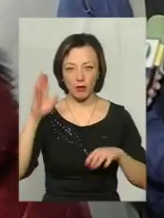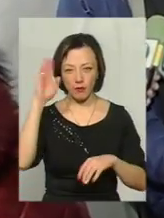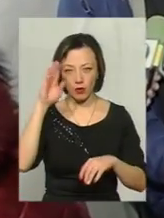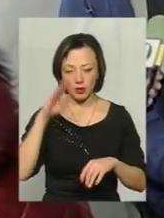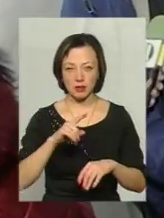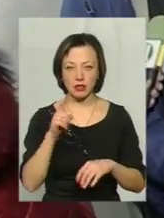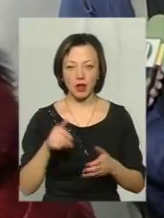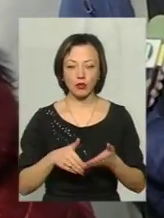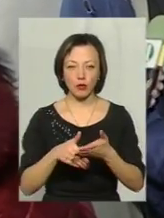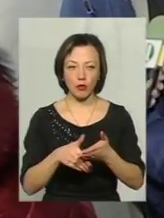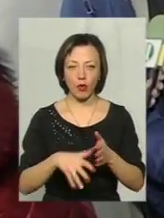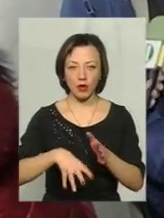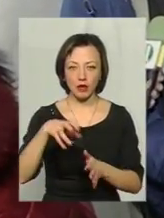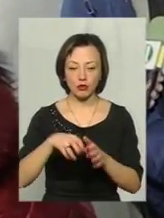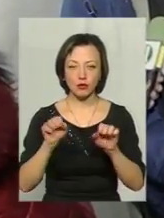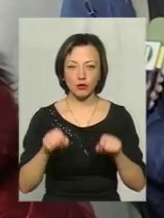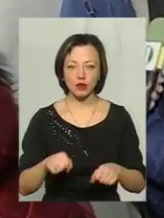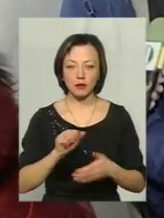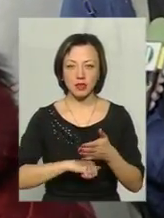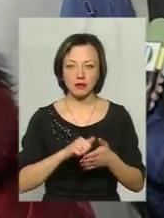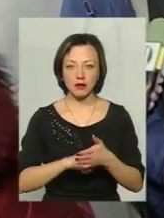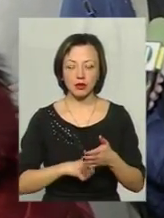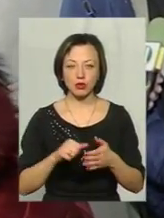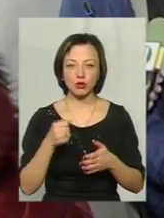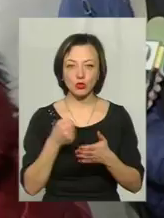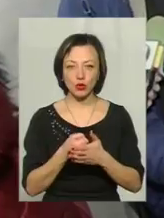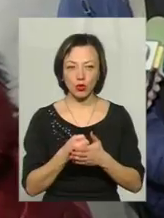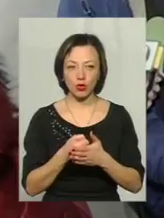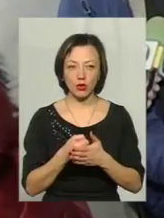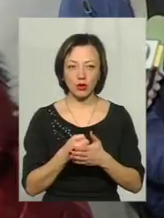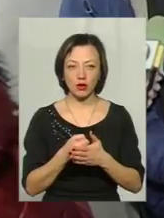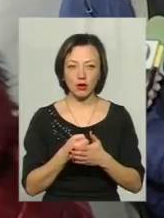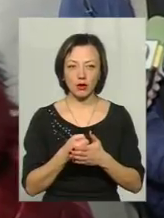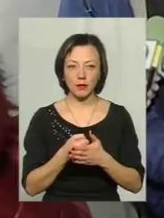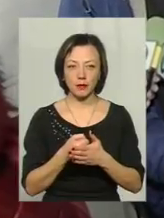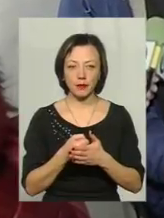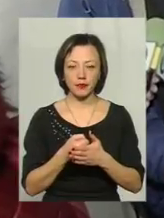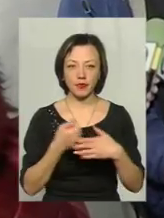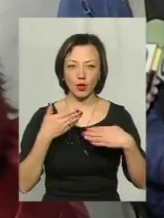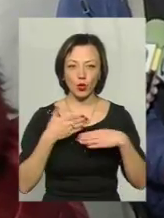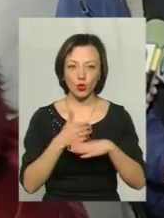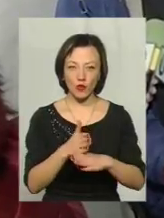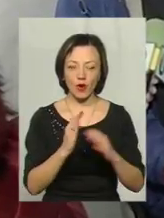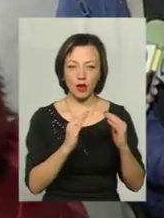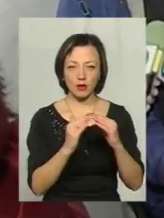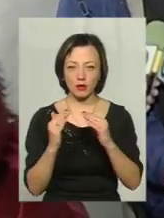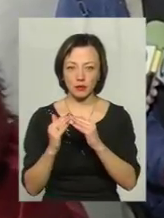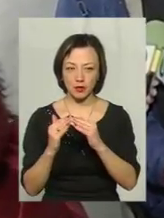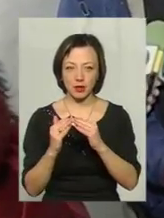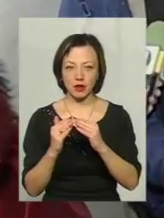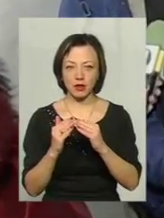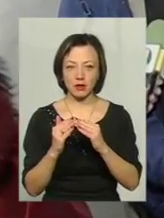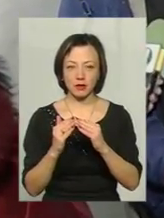за допомогою насосів може призвести до розвитку субфазійних процесів виносу дрібних